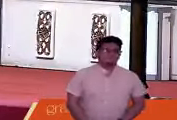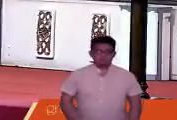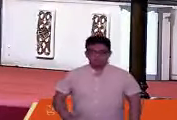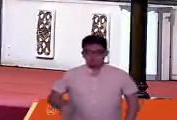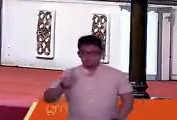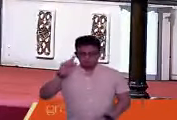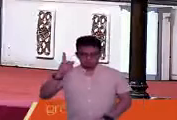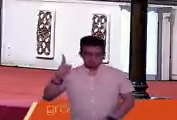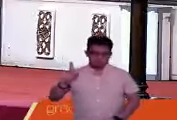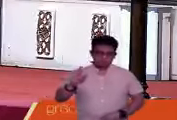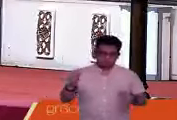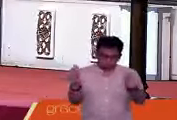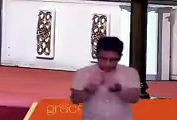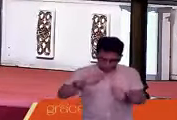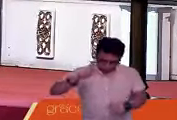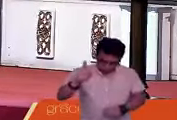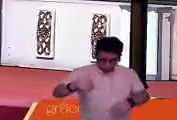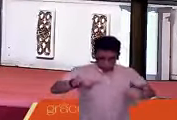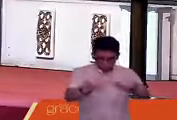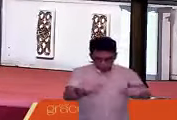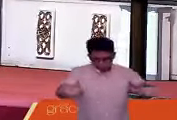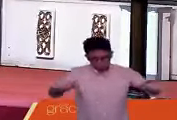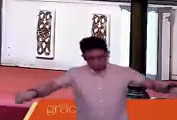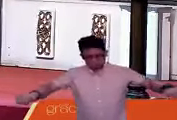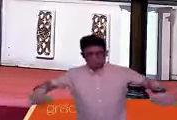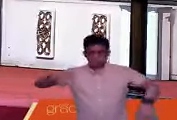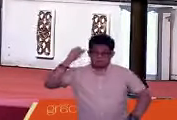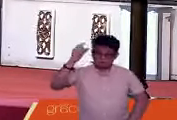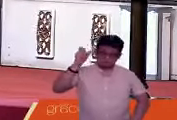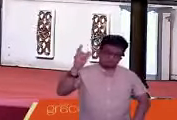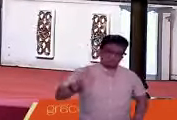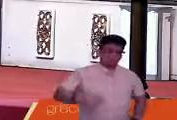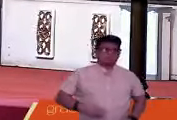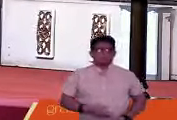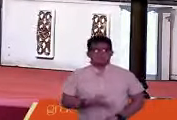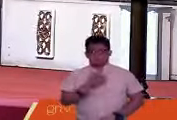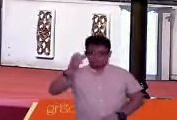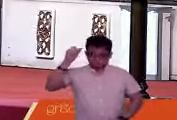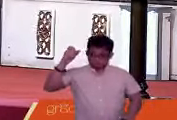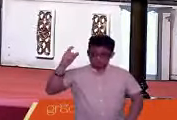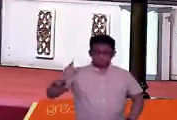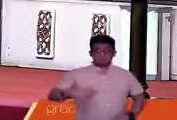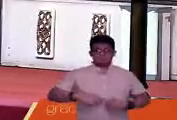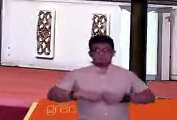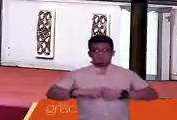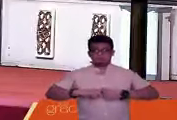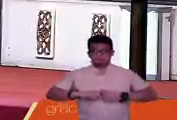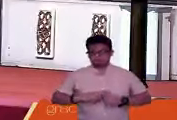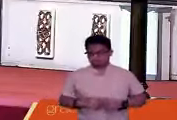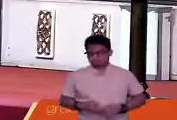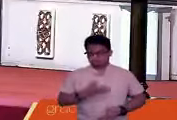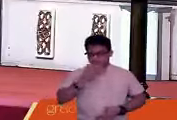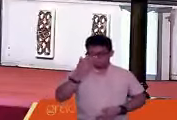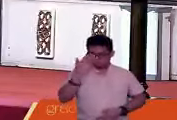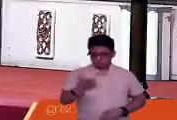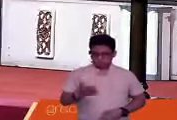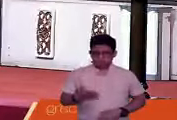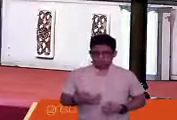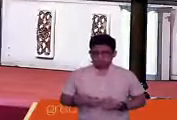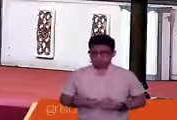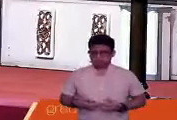with what measure, but ipasabot of understanding, o unsa imong gi-understand, you meet, it shall